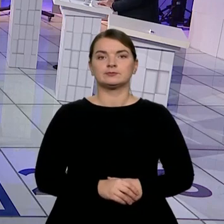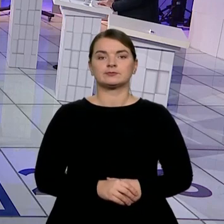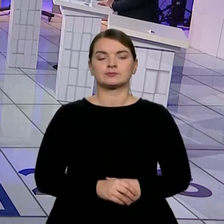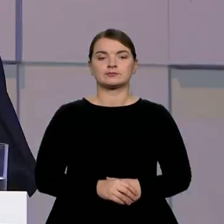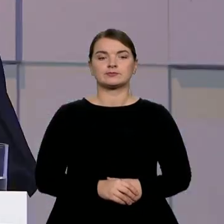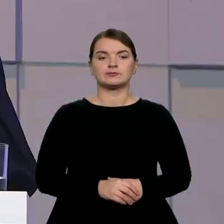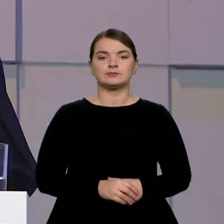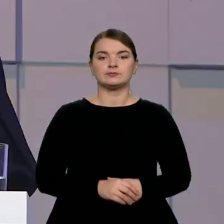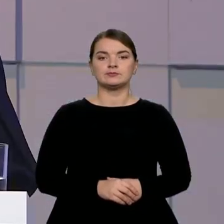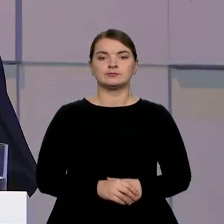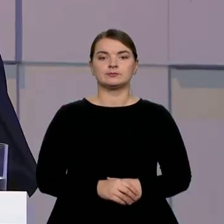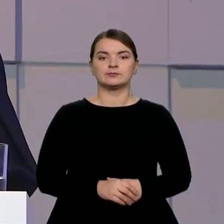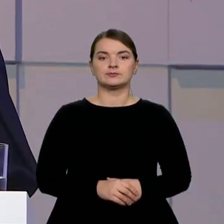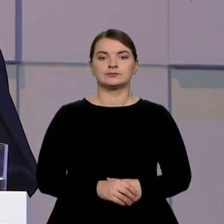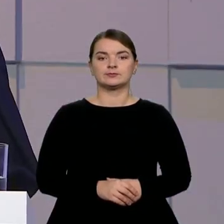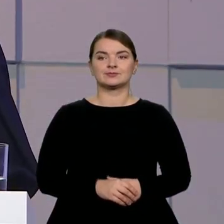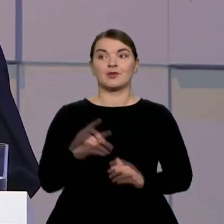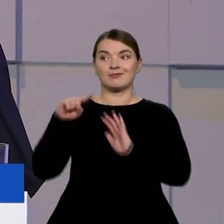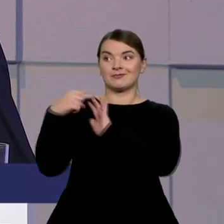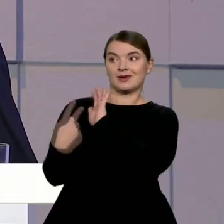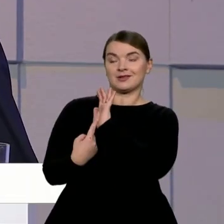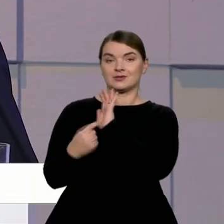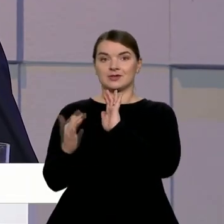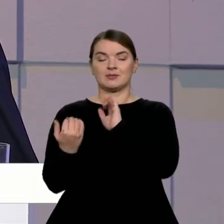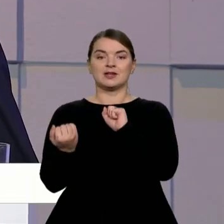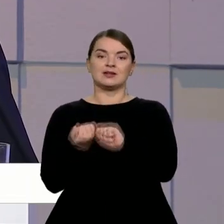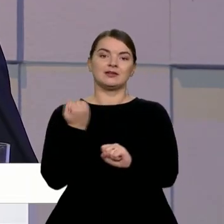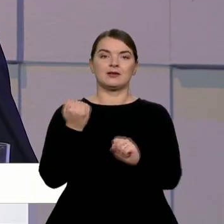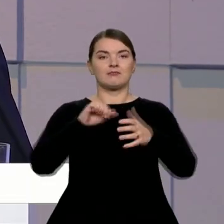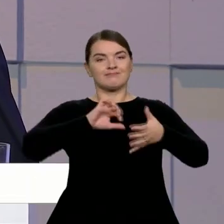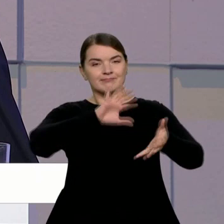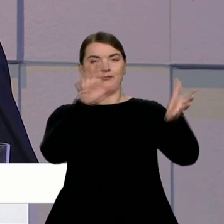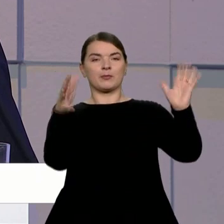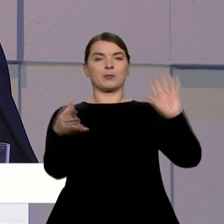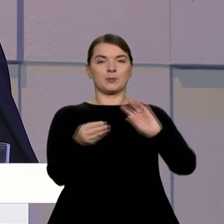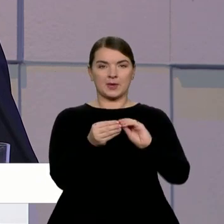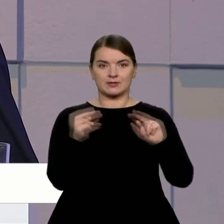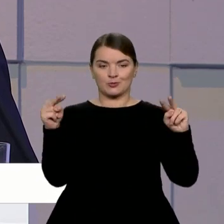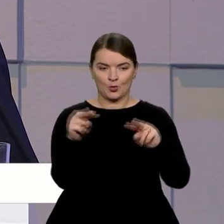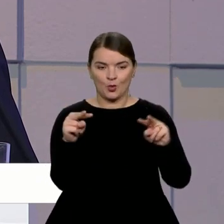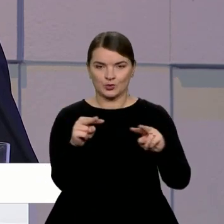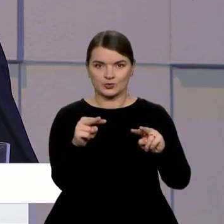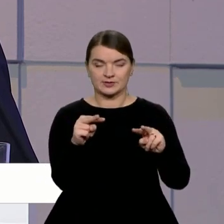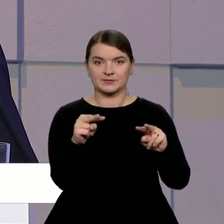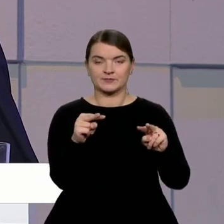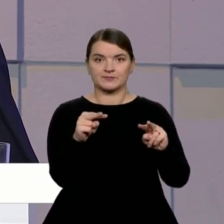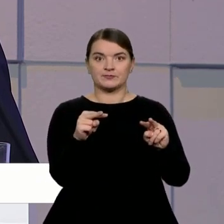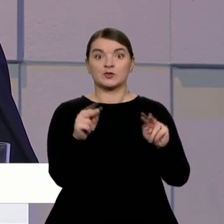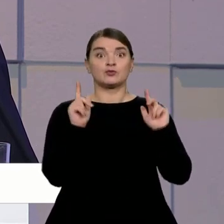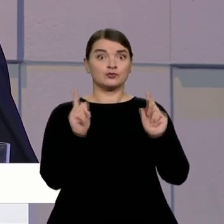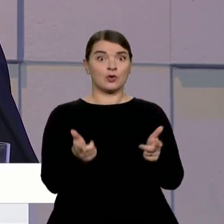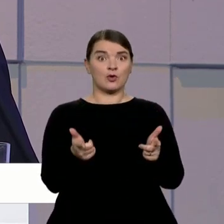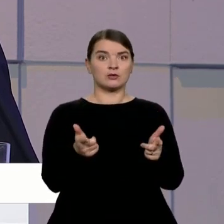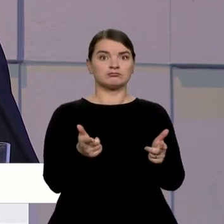šitą tokį jūsų klausimą reikėtų pasižiūrėti turbūt kompleksiškai. Iš tiesų, turbūt tikrai į mūsų